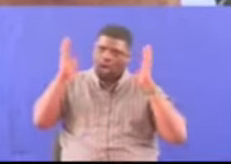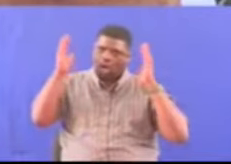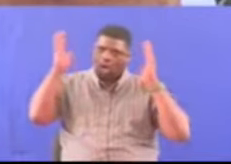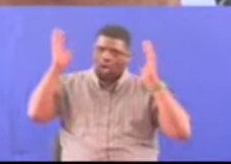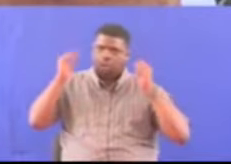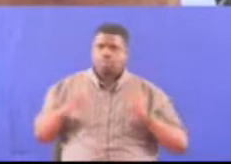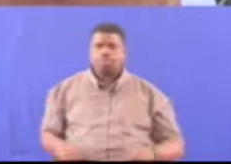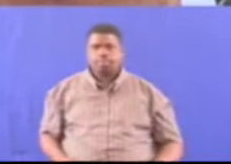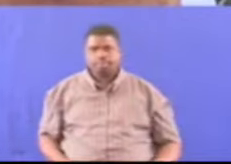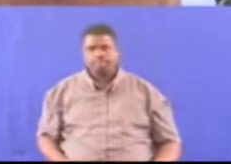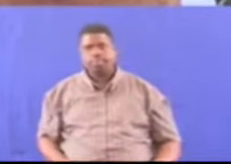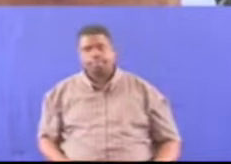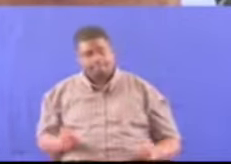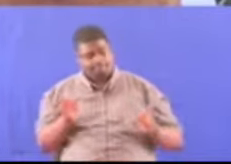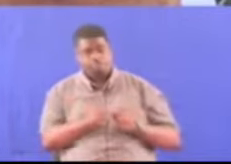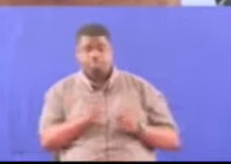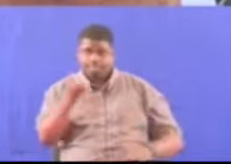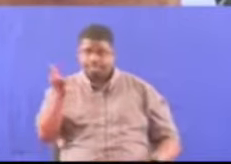kifupi IPU,